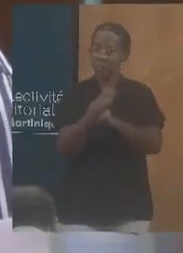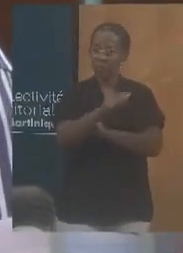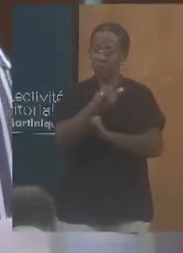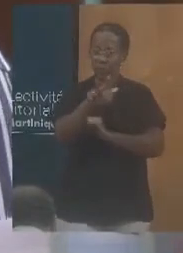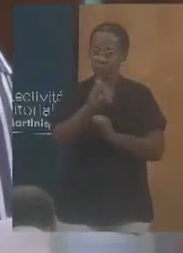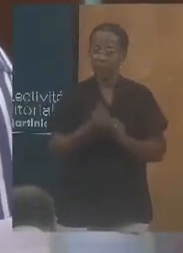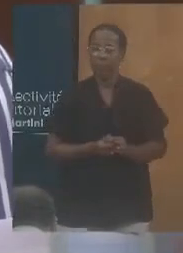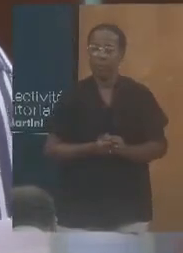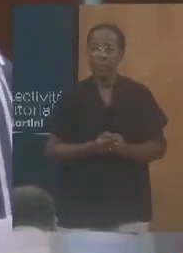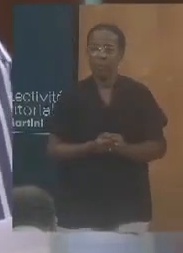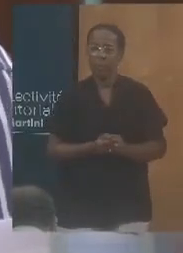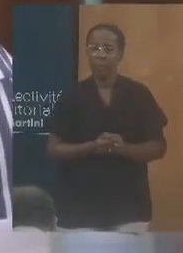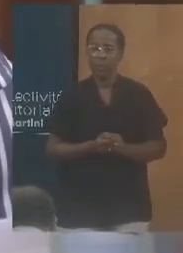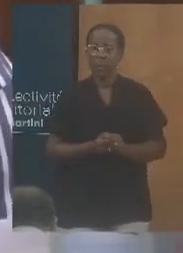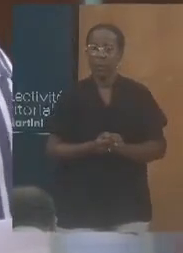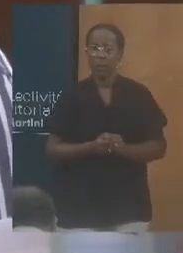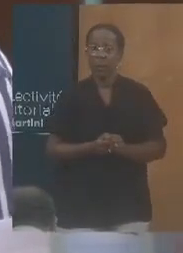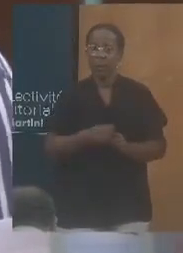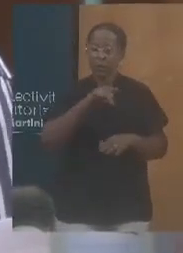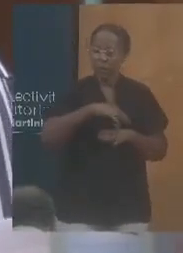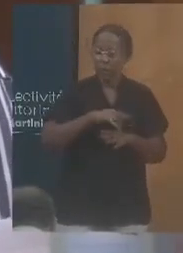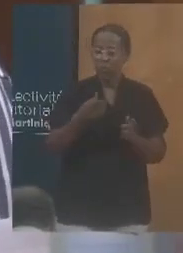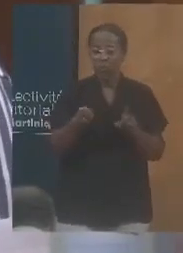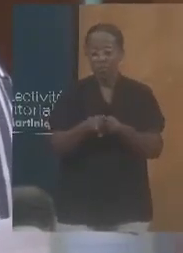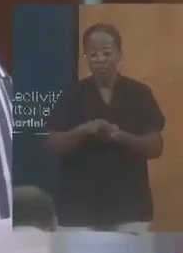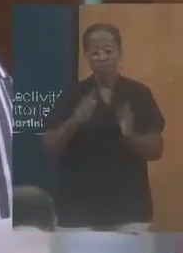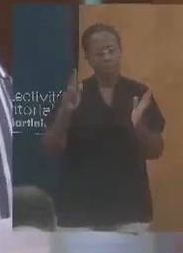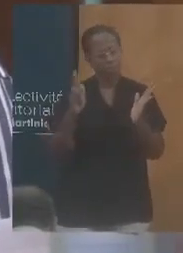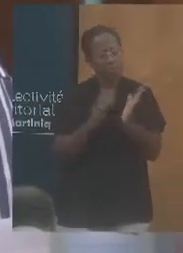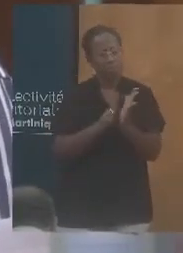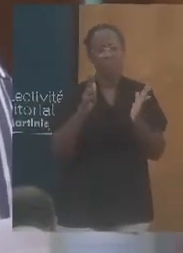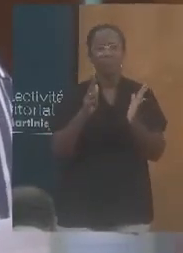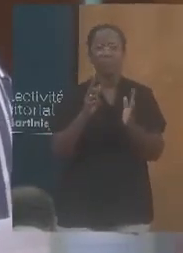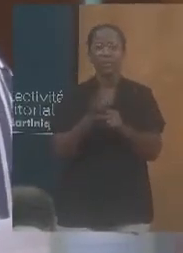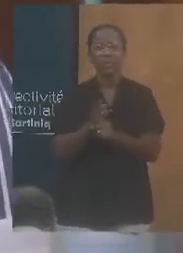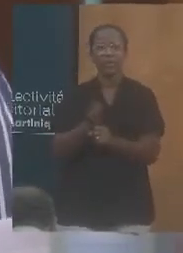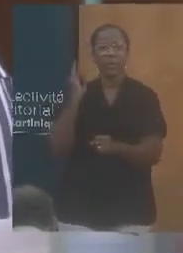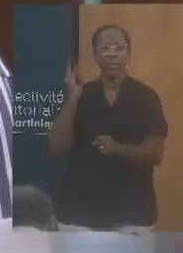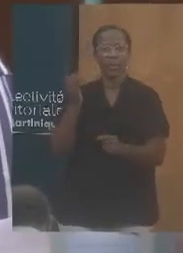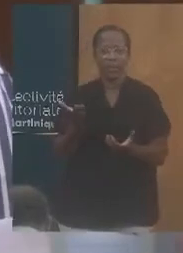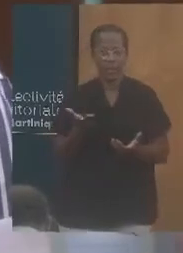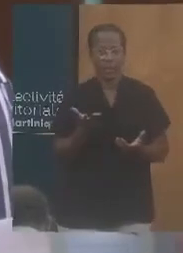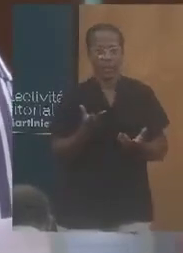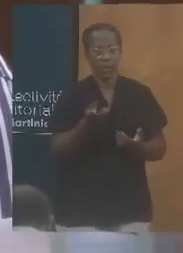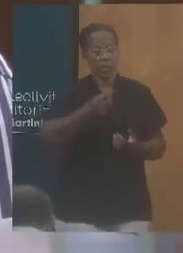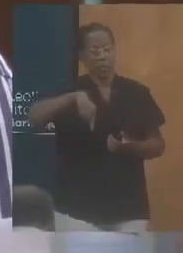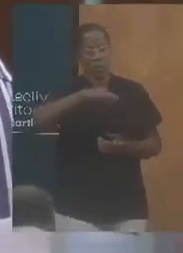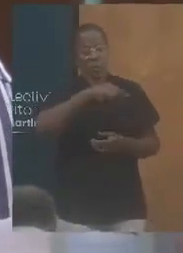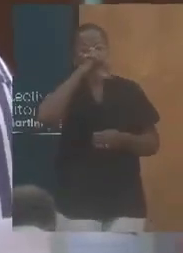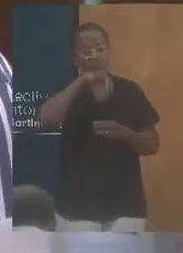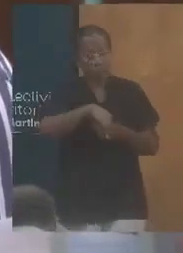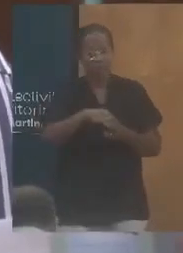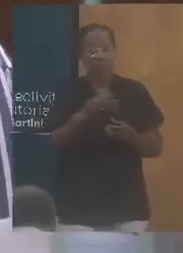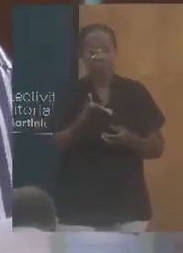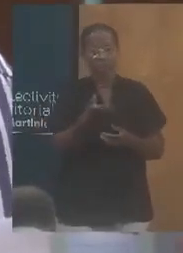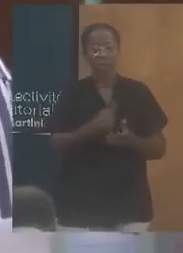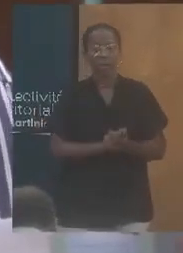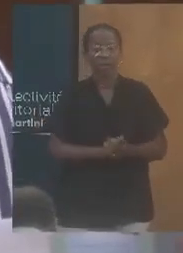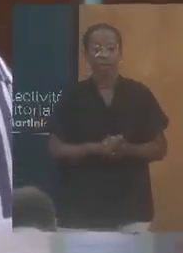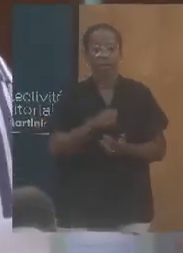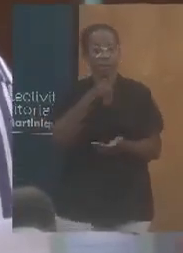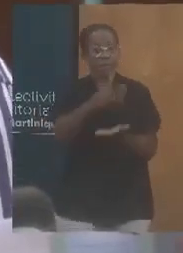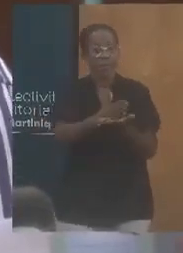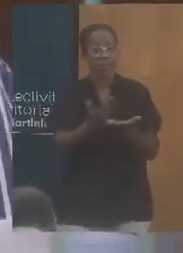2023, il y avait un acte historique qui avait été fait par nous. Nous avons voté une délibération pour dire que pour